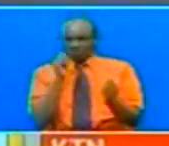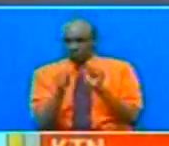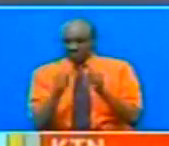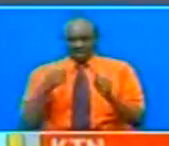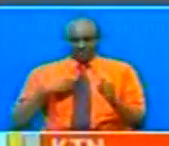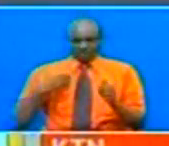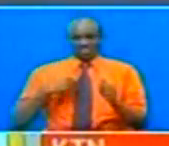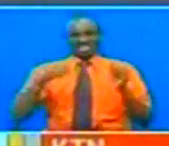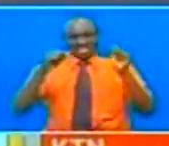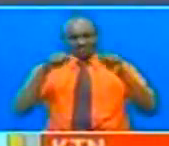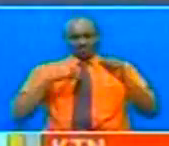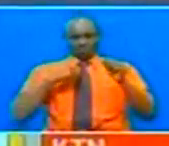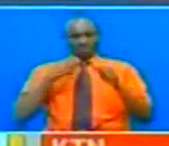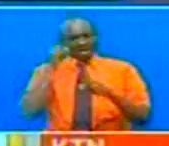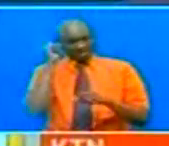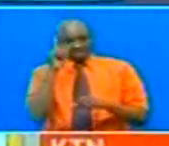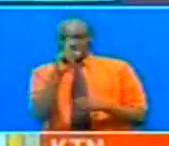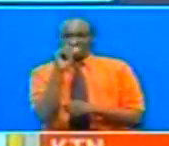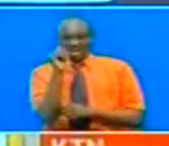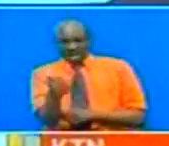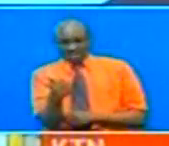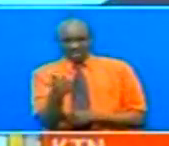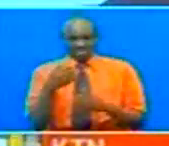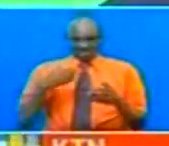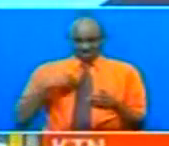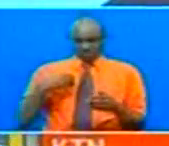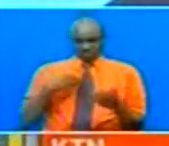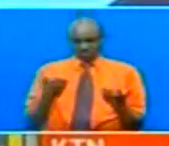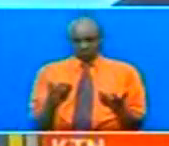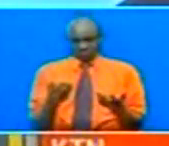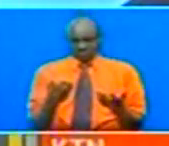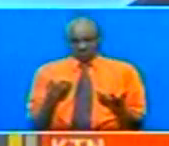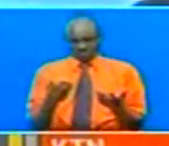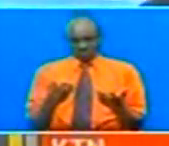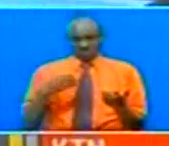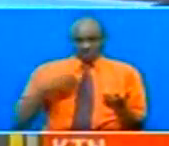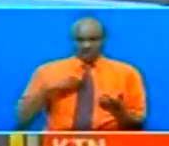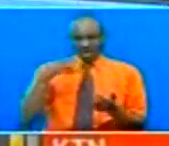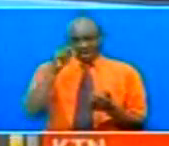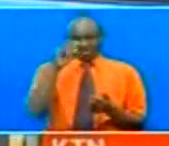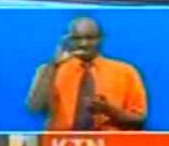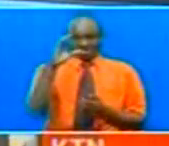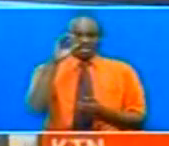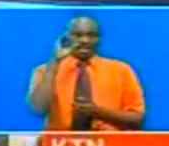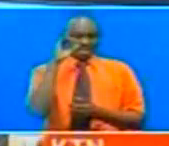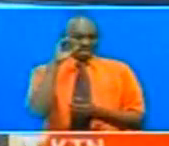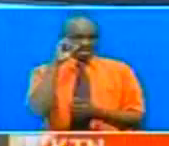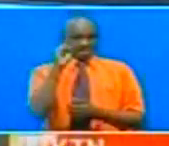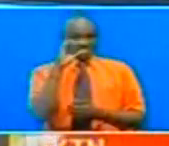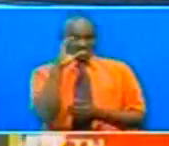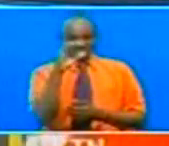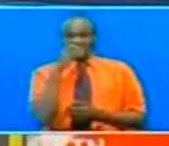humu nchini, ikiwa ni siku ambayo tume ya uwiano na utangamano humu nchini NCIC imetoa